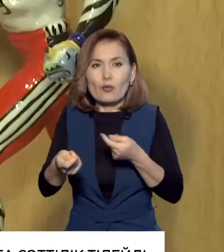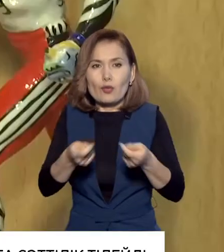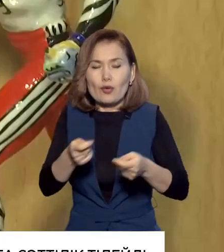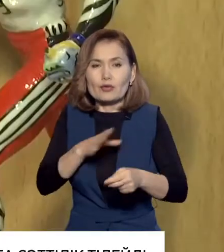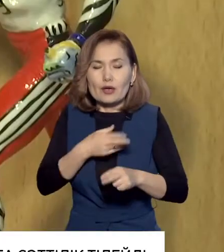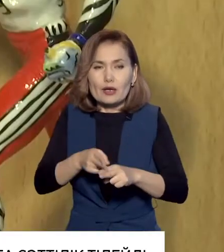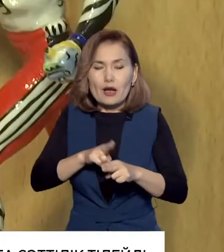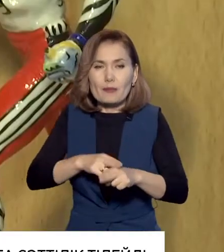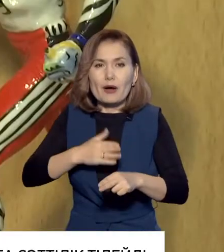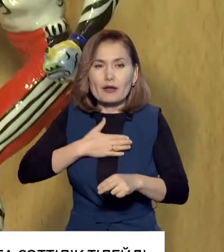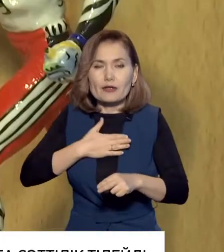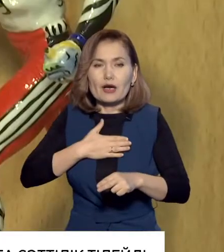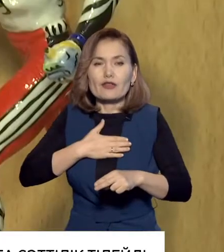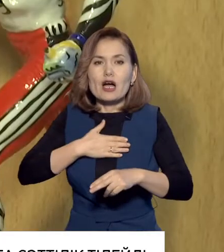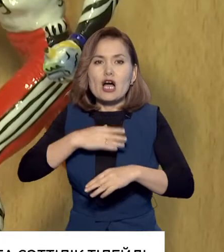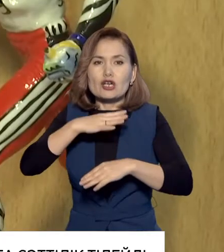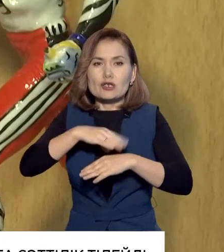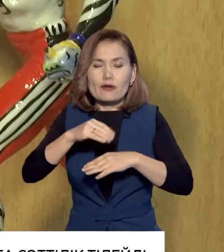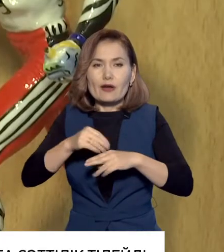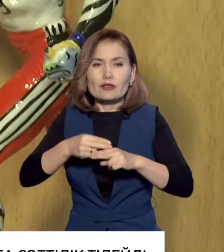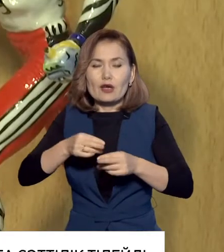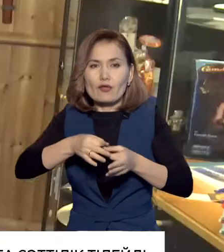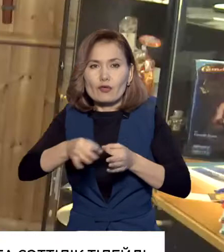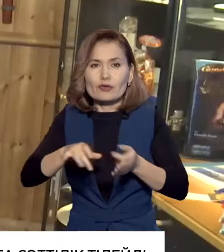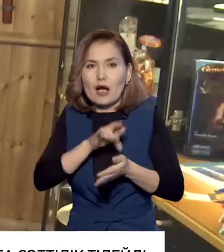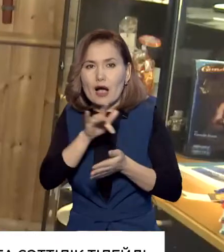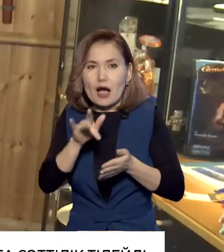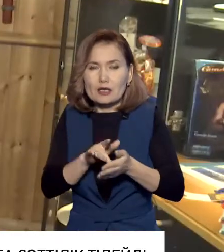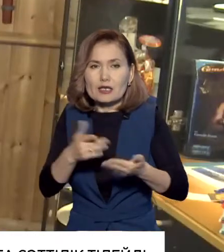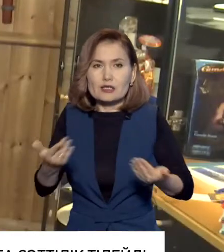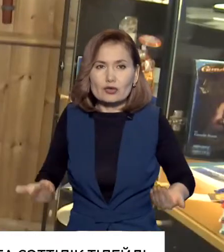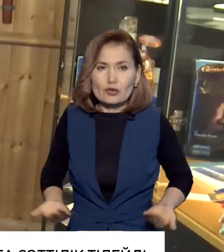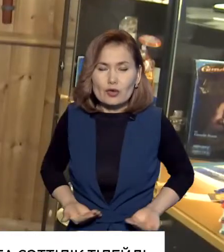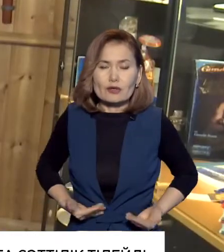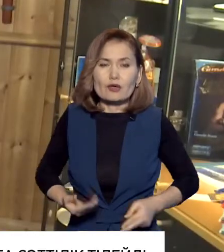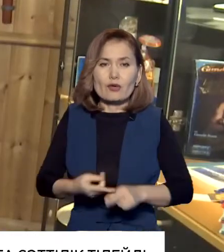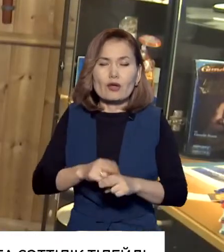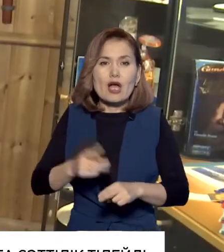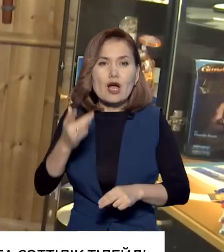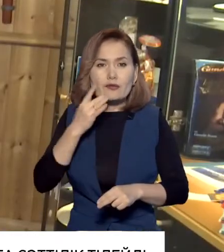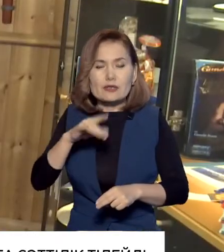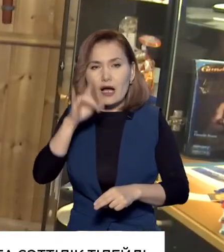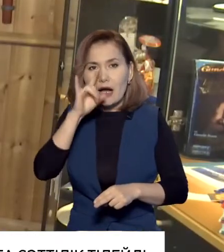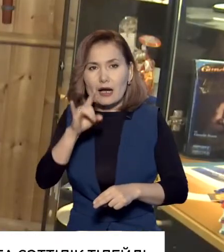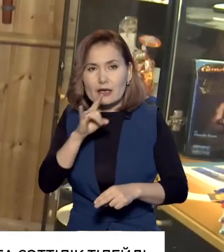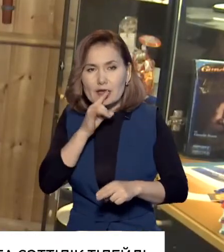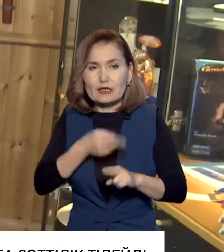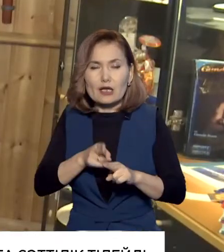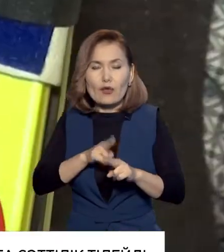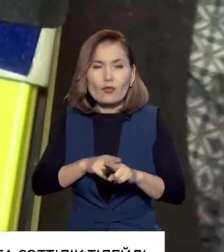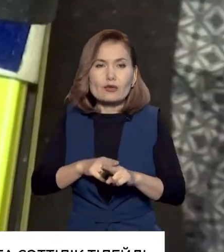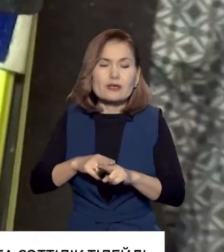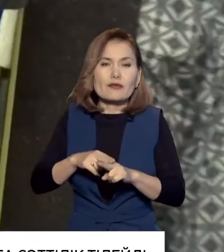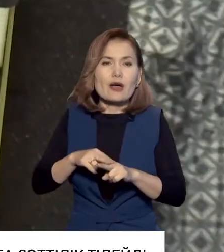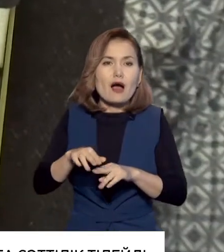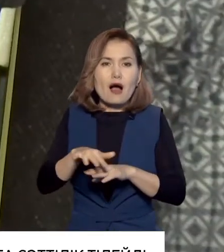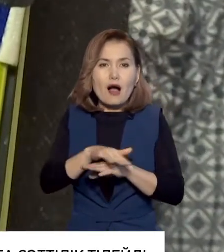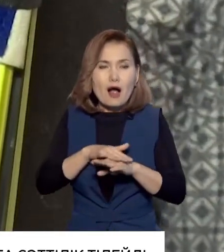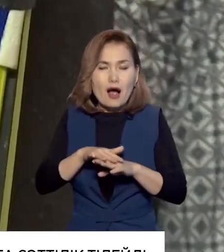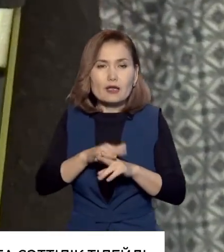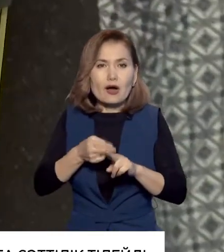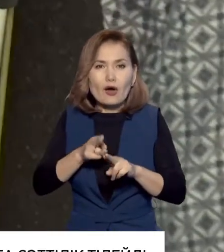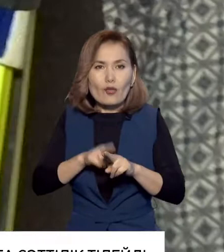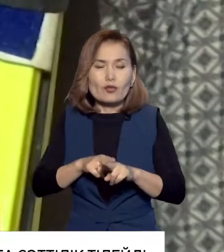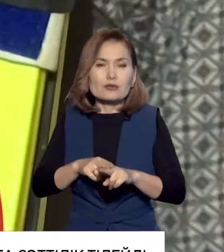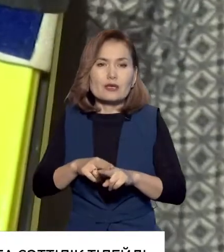Қазір жерлесіміз Швецияның Сундсвалл қаласында тұрып жатыр. Елдегі ахуалға елеңдеп отыратын жерлесіміз Бейжің олимпиадасына қатысатын